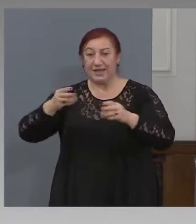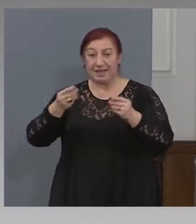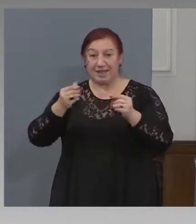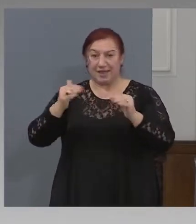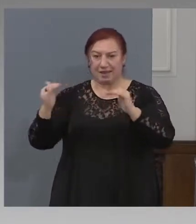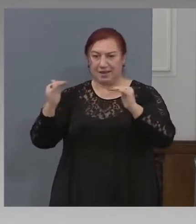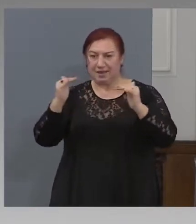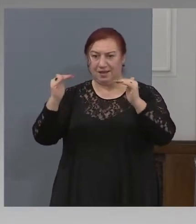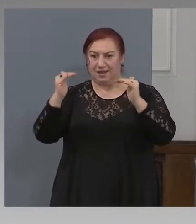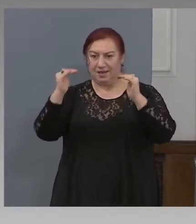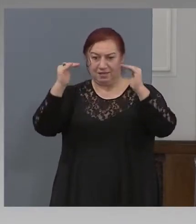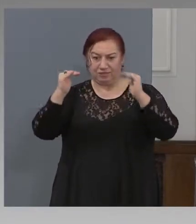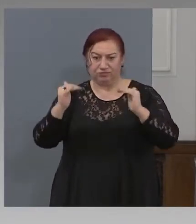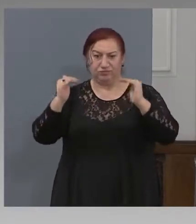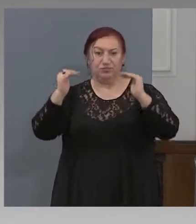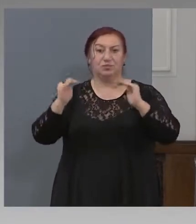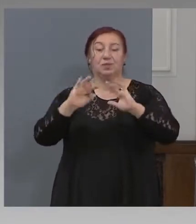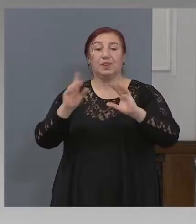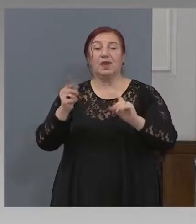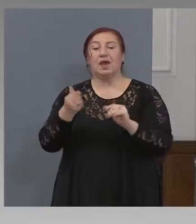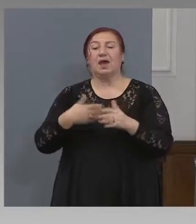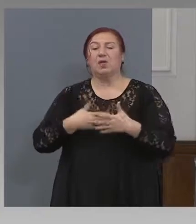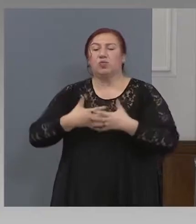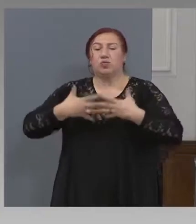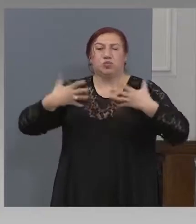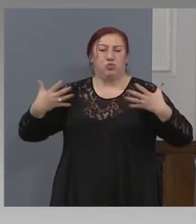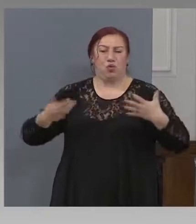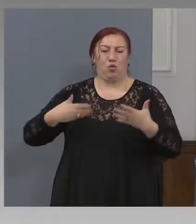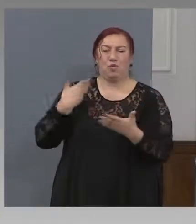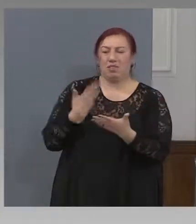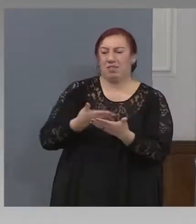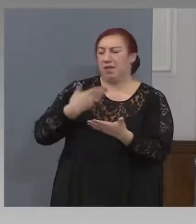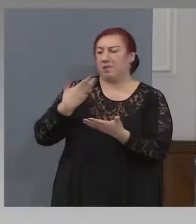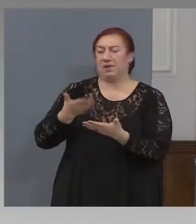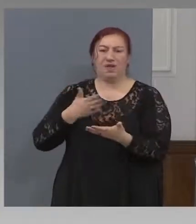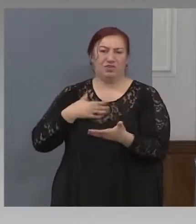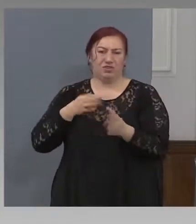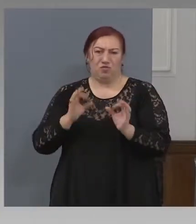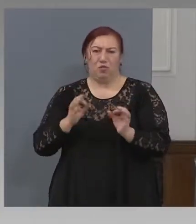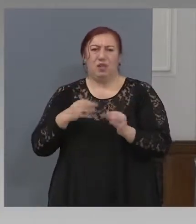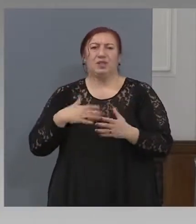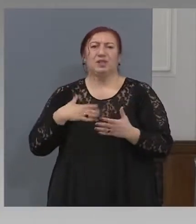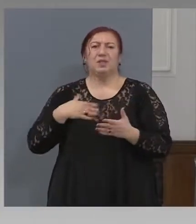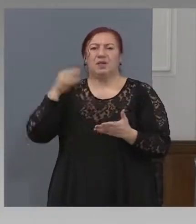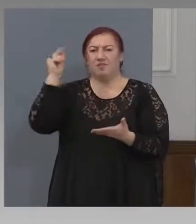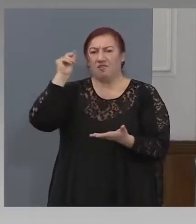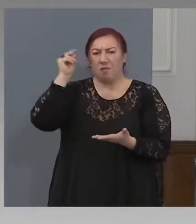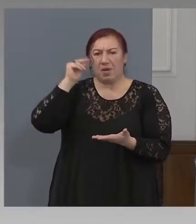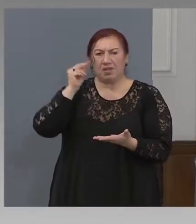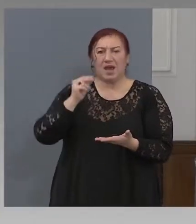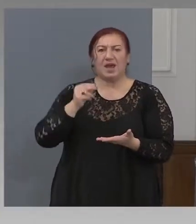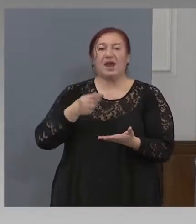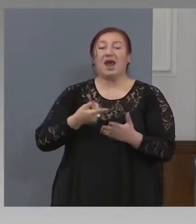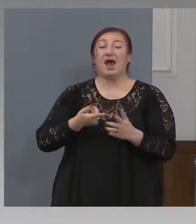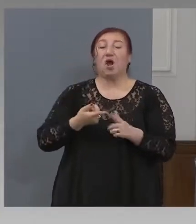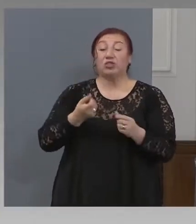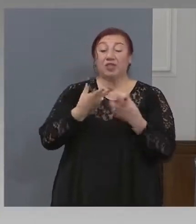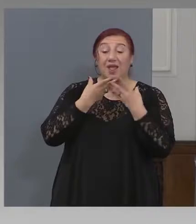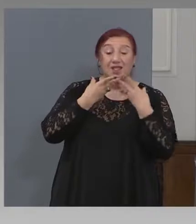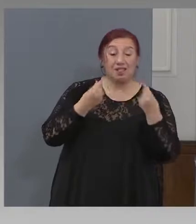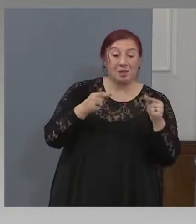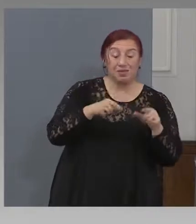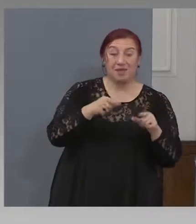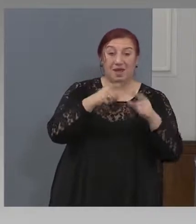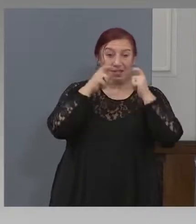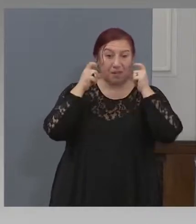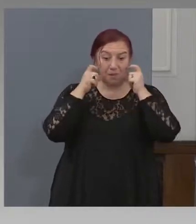като увеличи значително предлагането. Знаете, че в момента България от дефицит на маски е